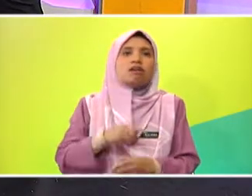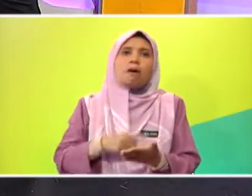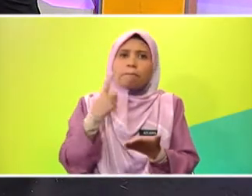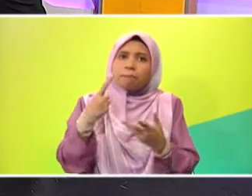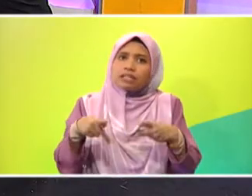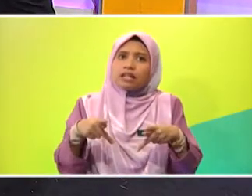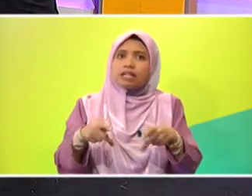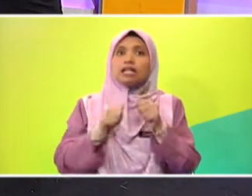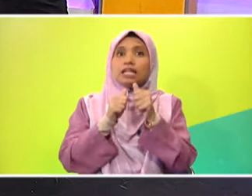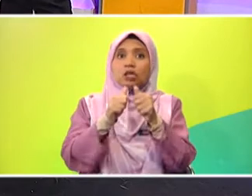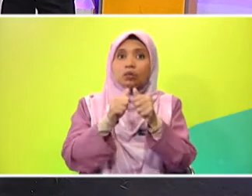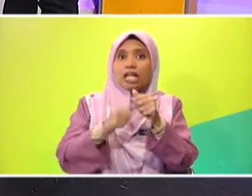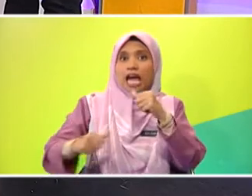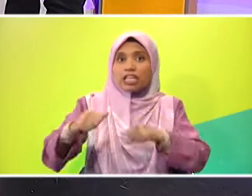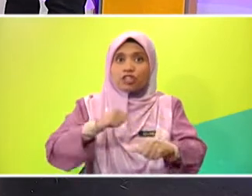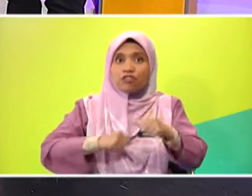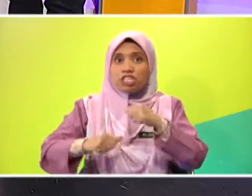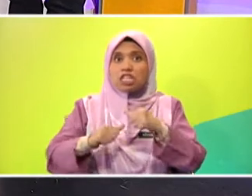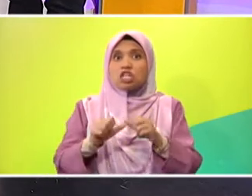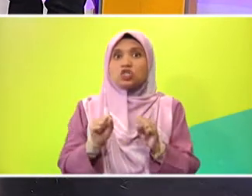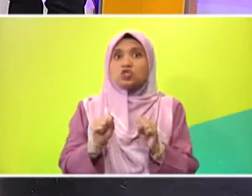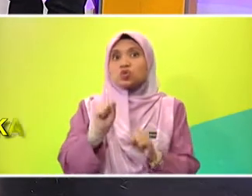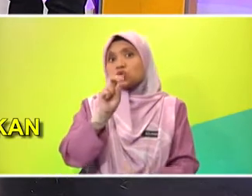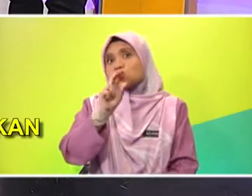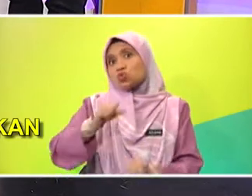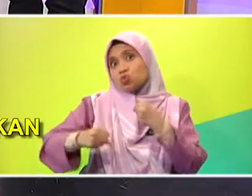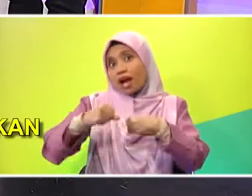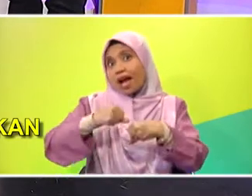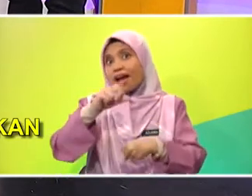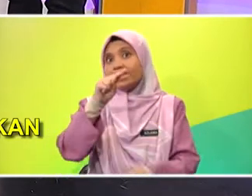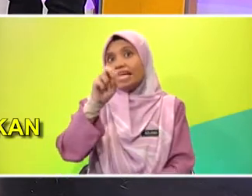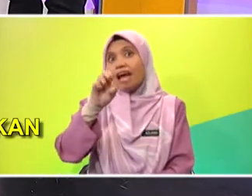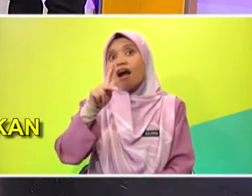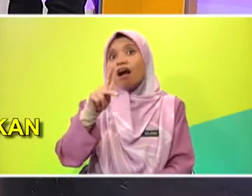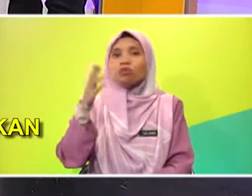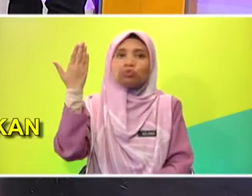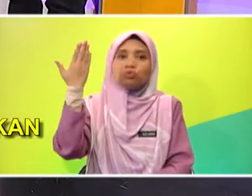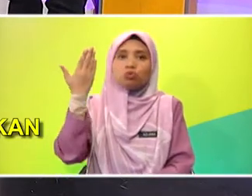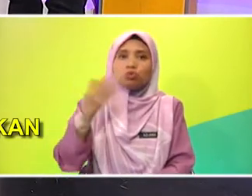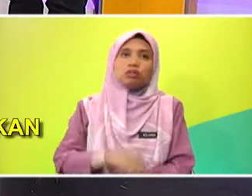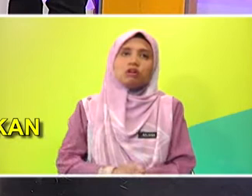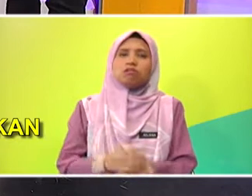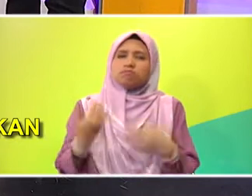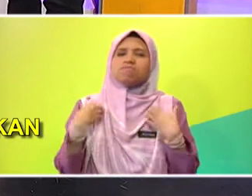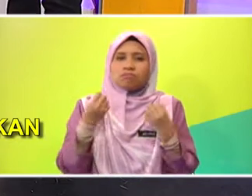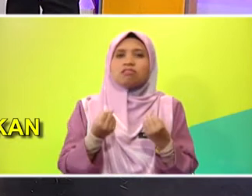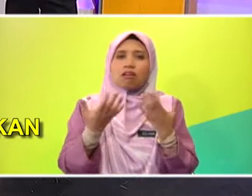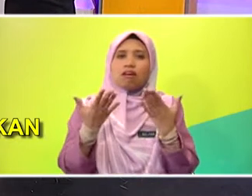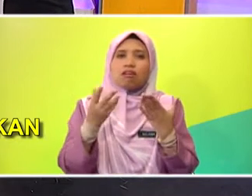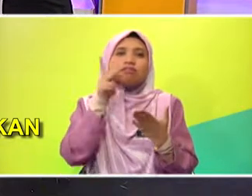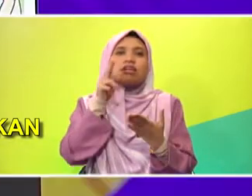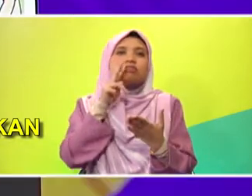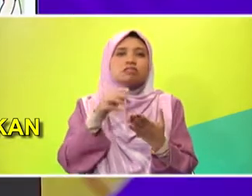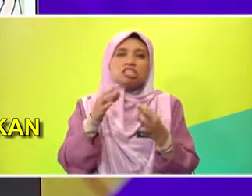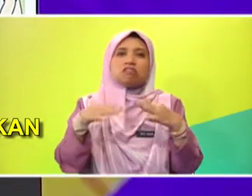estetis suka nikah sebelum ini mestilah pernah Chingu kalo yg seingat saya ada banyak acara suka nikah yang